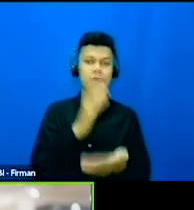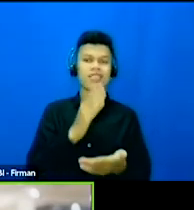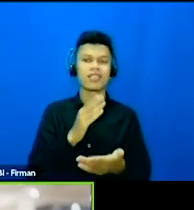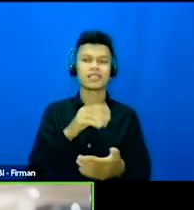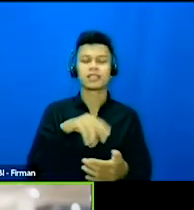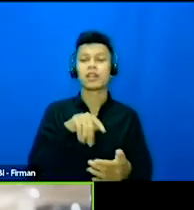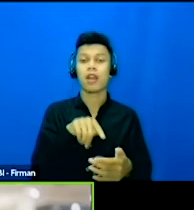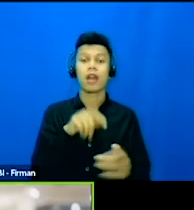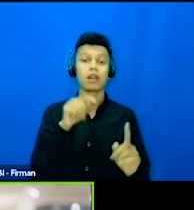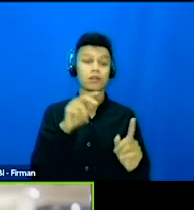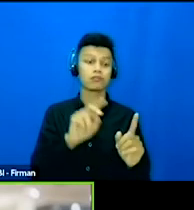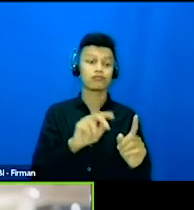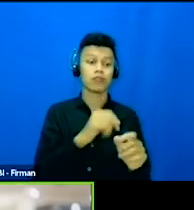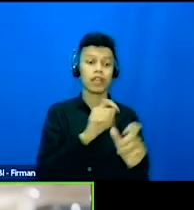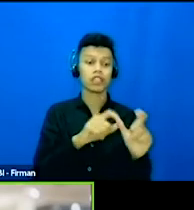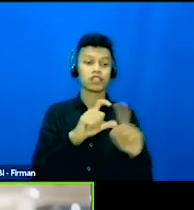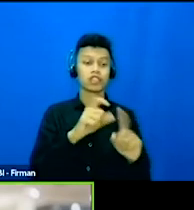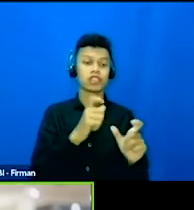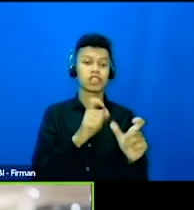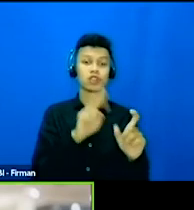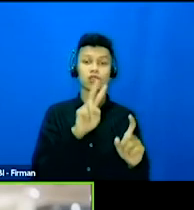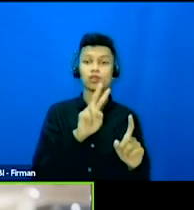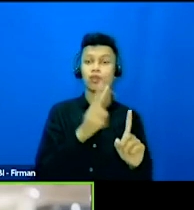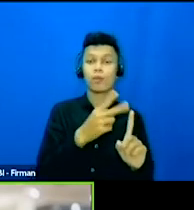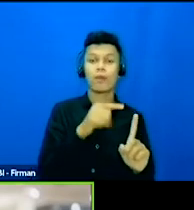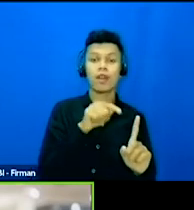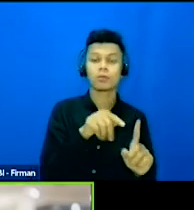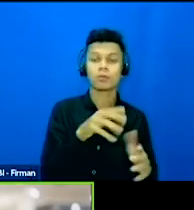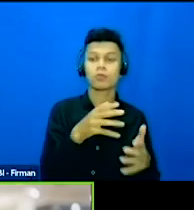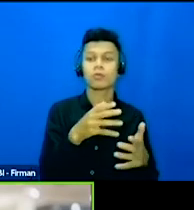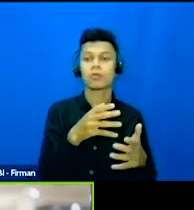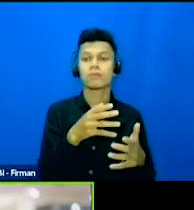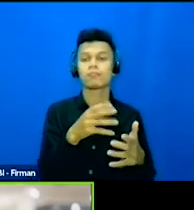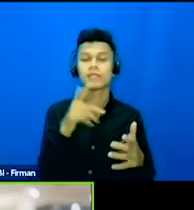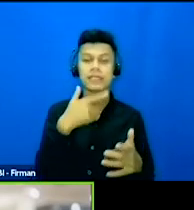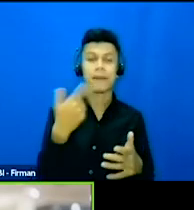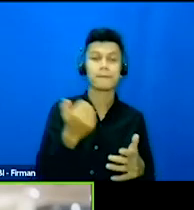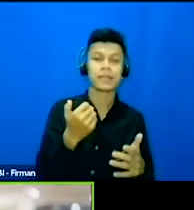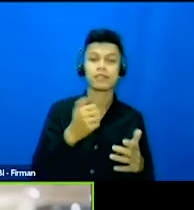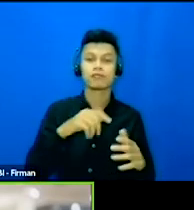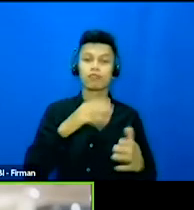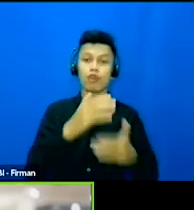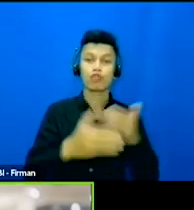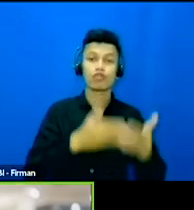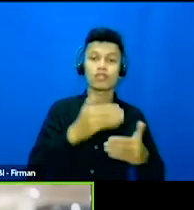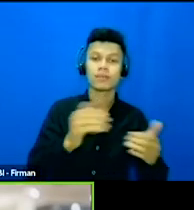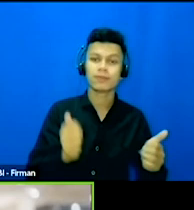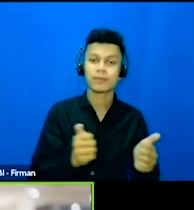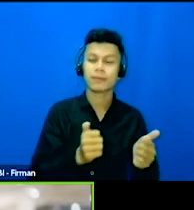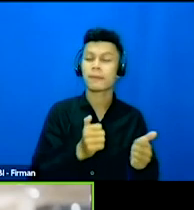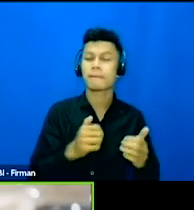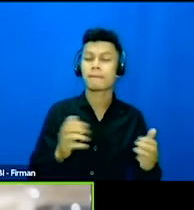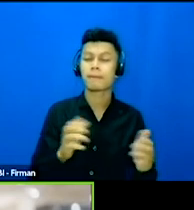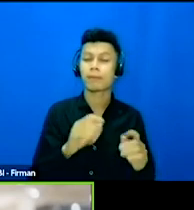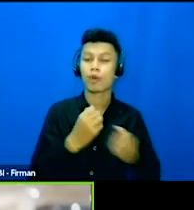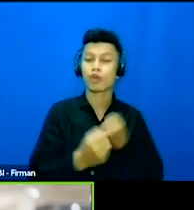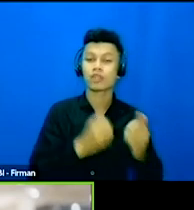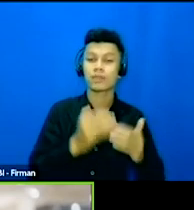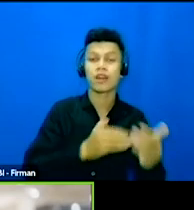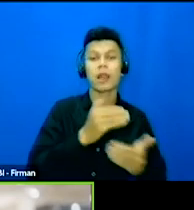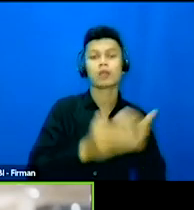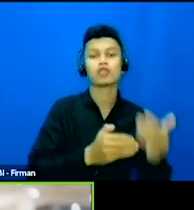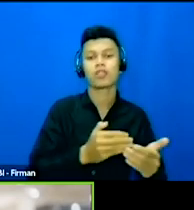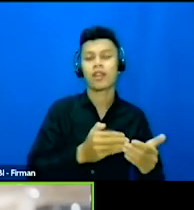produksi dan konsumsi yang berkelanjutan Oh jadi greenwashing ini juga berkaitan dengan konsumsi yang ramah lingkungan dan berkelanjutan